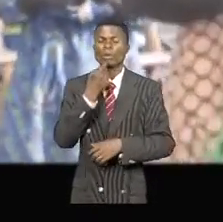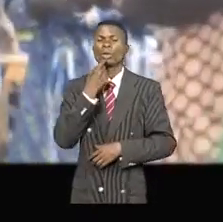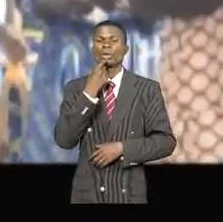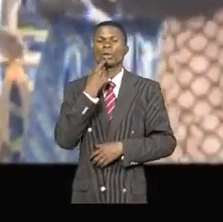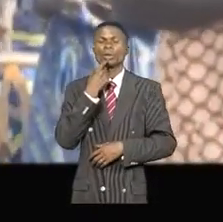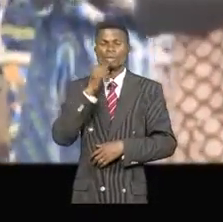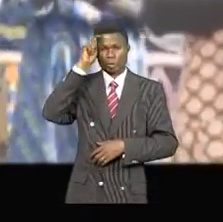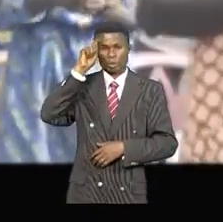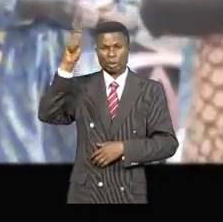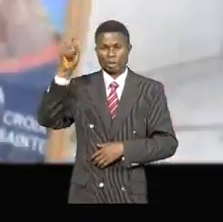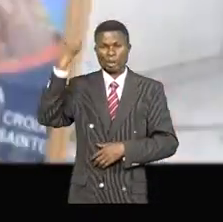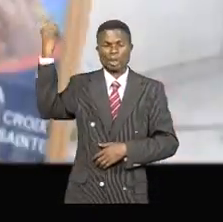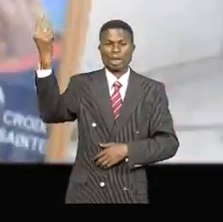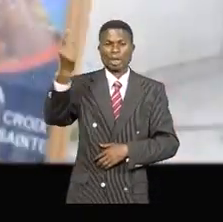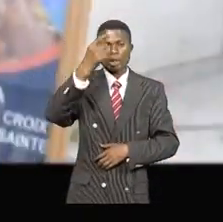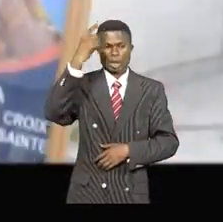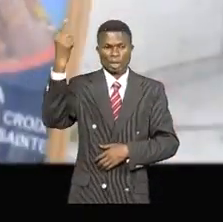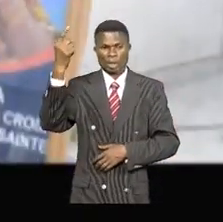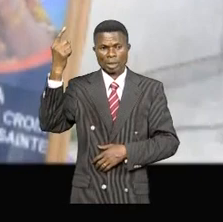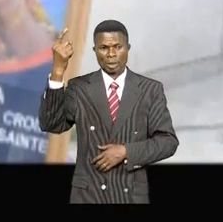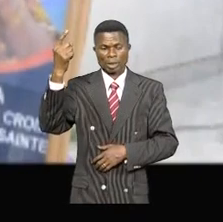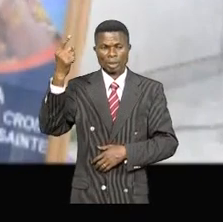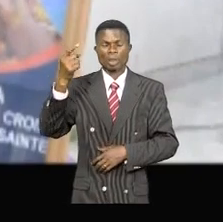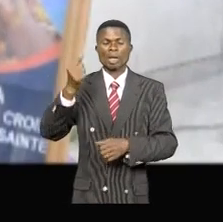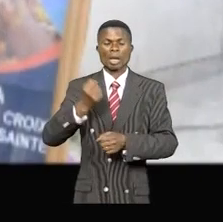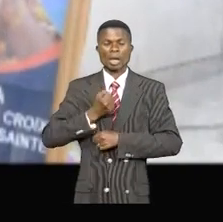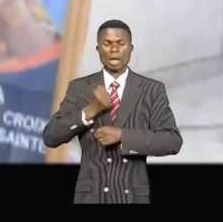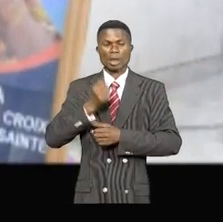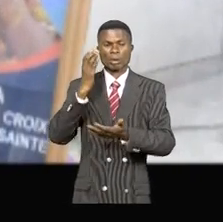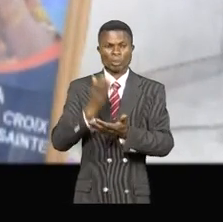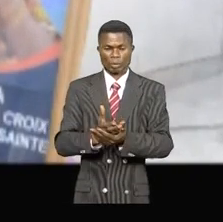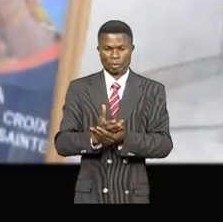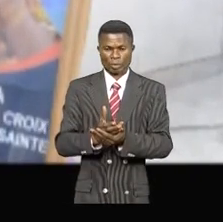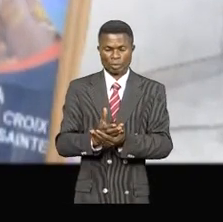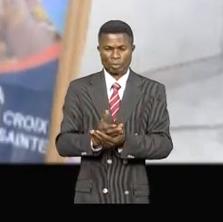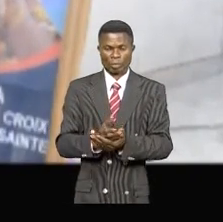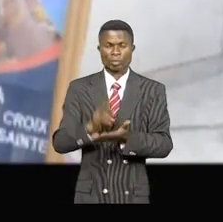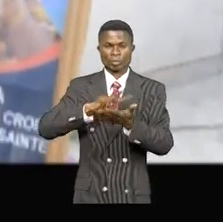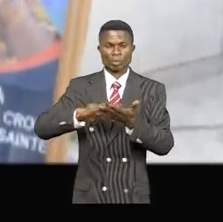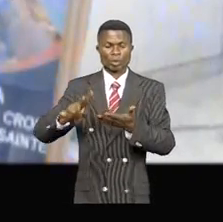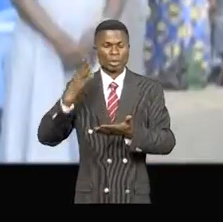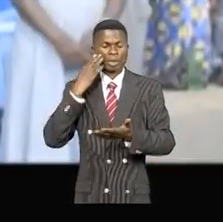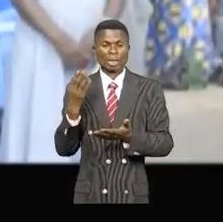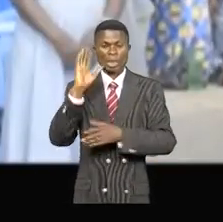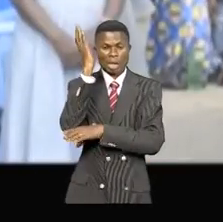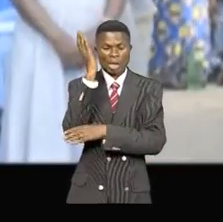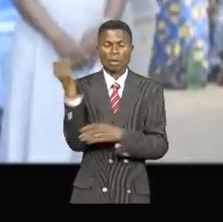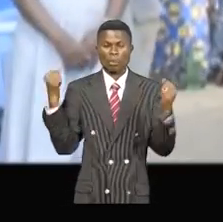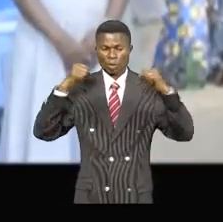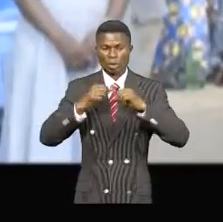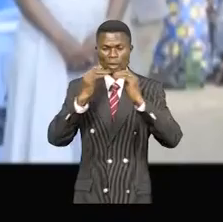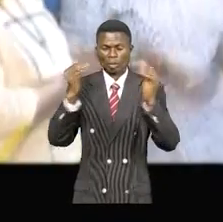la théologie universelle, mère des désarmements. D'après le message de la Vierge de Nzete et Kauka, la paix,